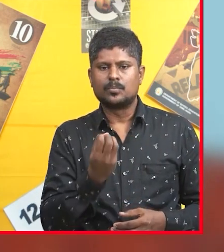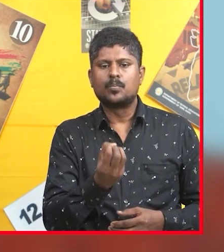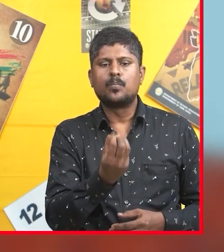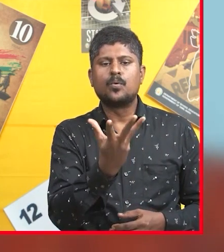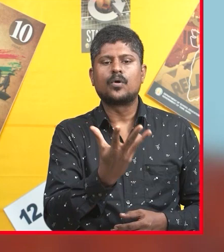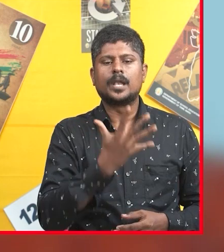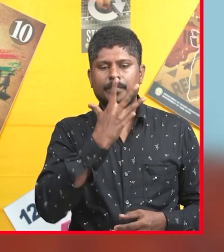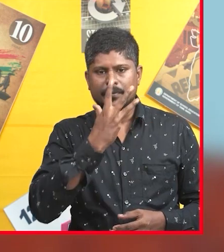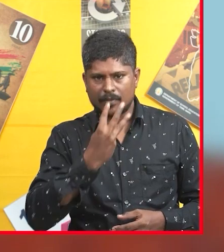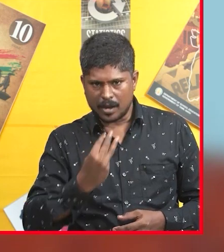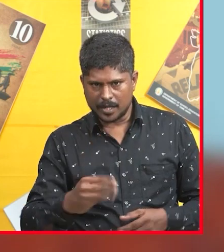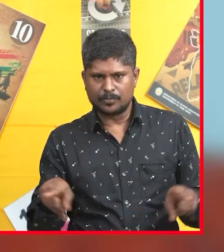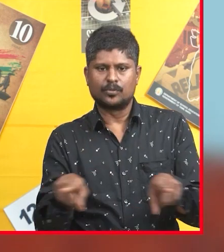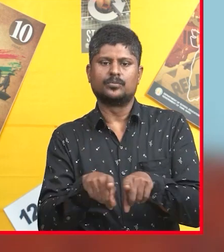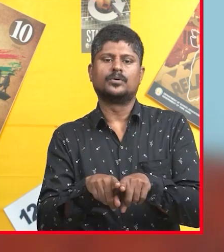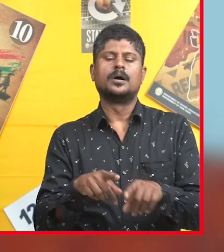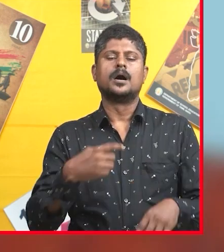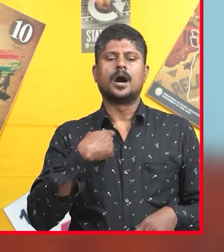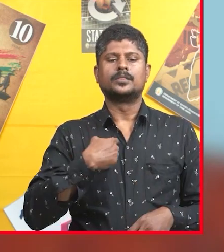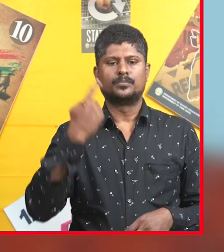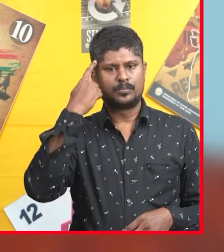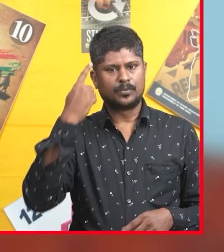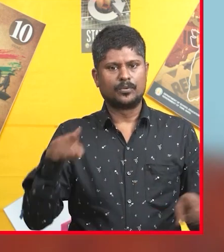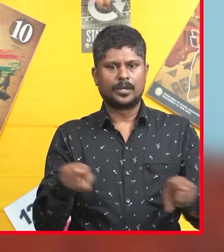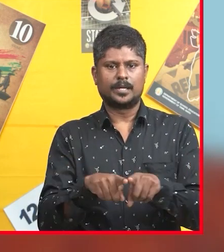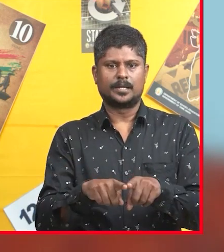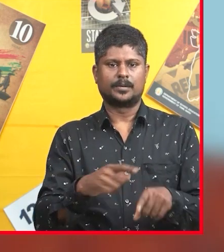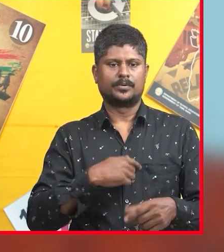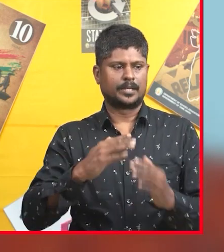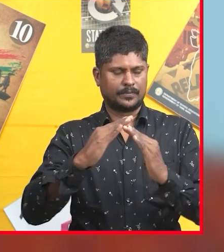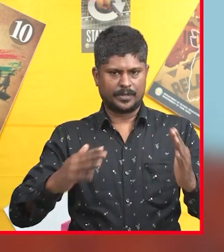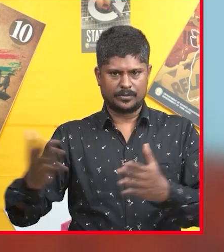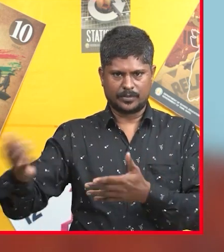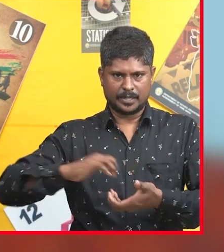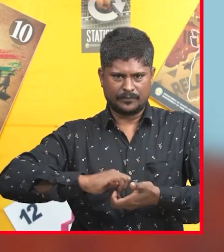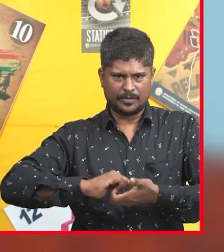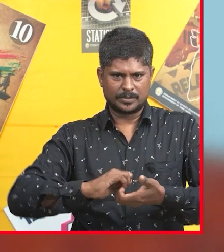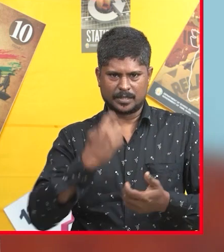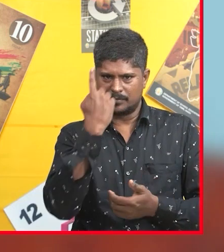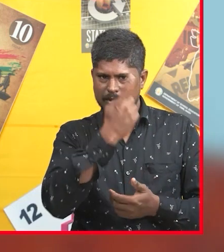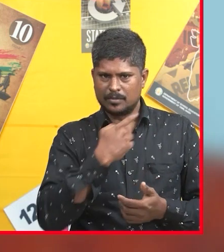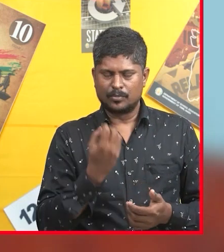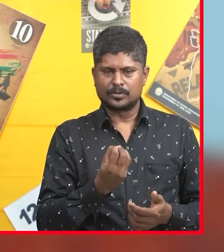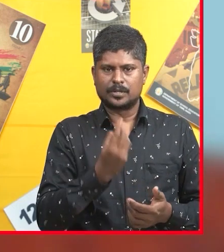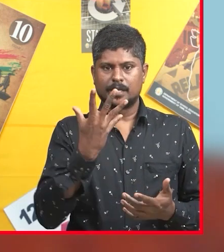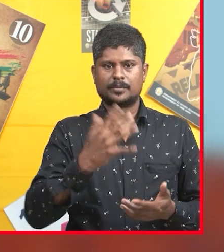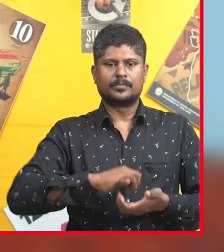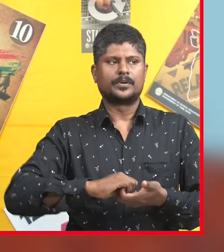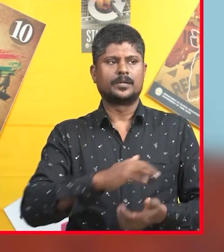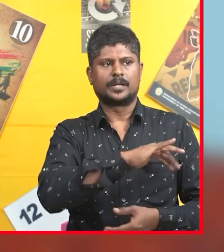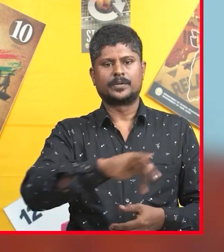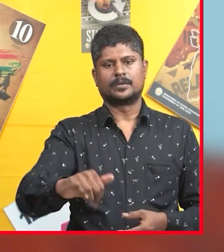பார்த்தோம்னா எப்படி வாடுமோ அதே மாதிரி நம்ம வரக்கூடிய விருந்தினரை இன்முகத்தோட வரவேற்கணும் அப்படின்னு